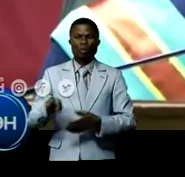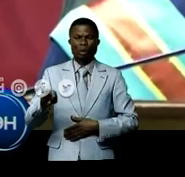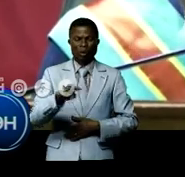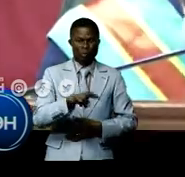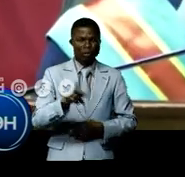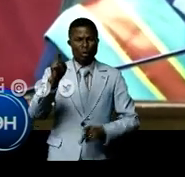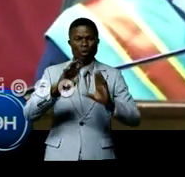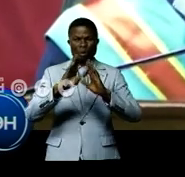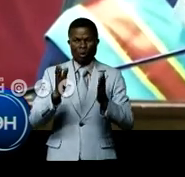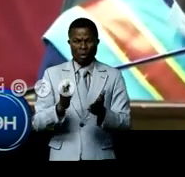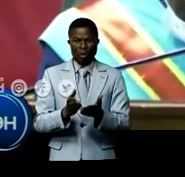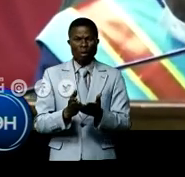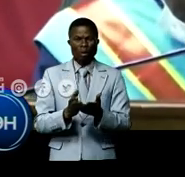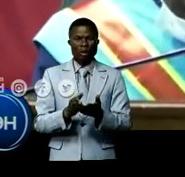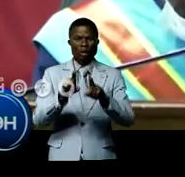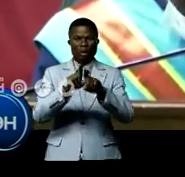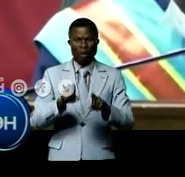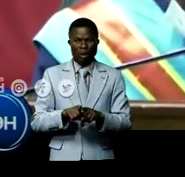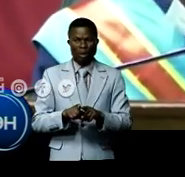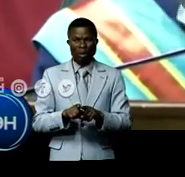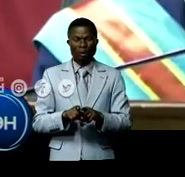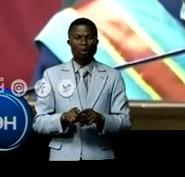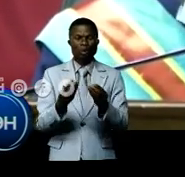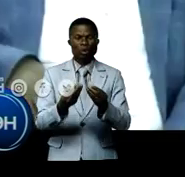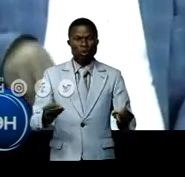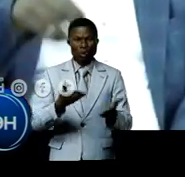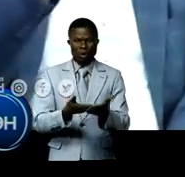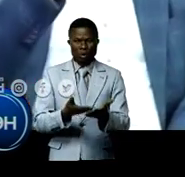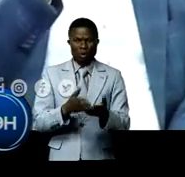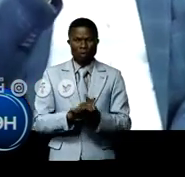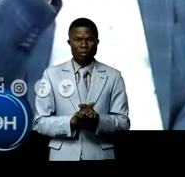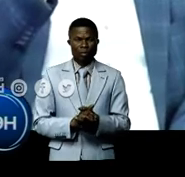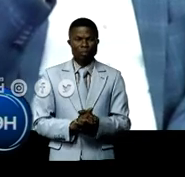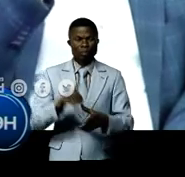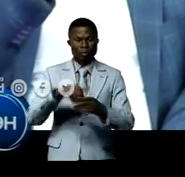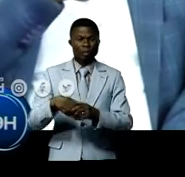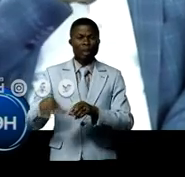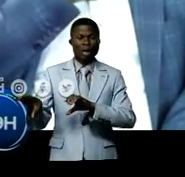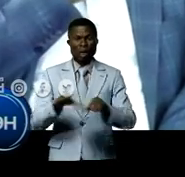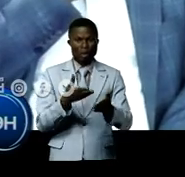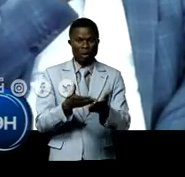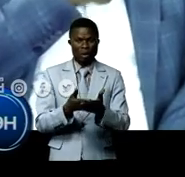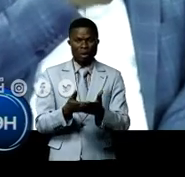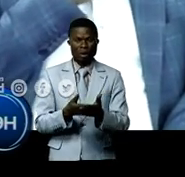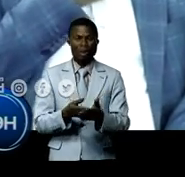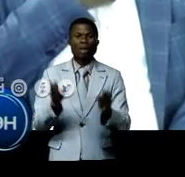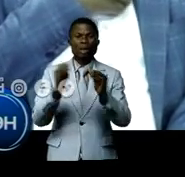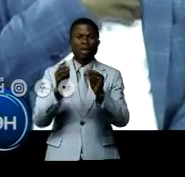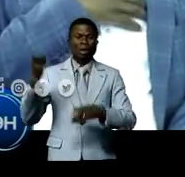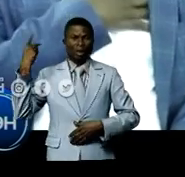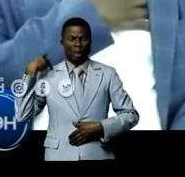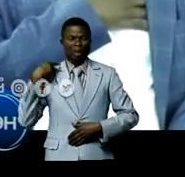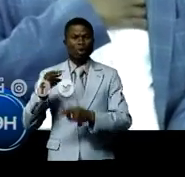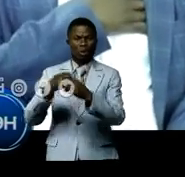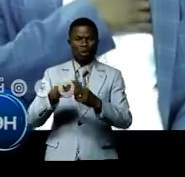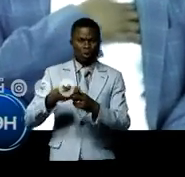modération, l'unité et la solidarité. Au cours de cette même session, les séances plénières ont permis de contrôler